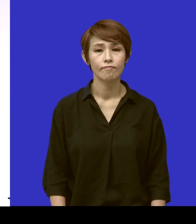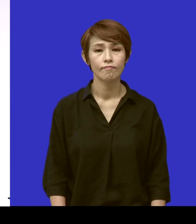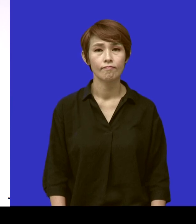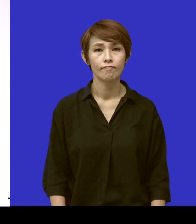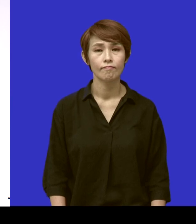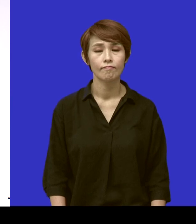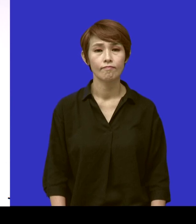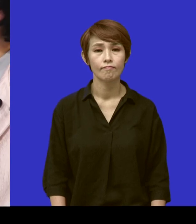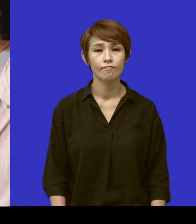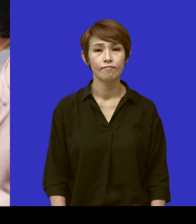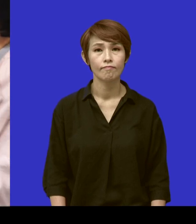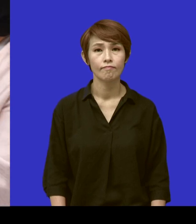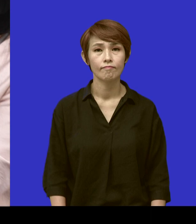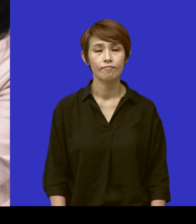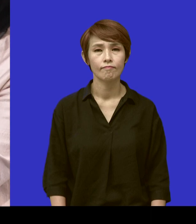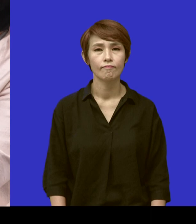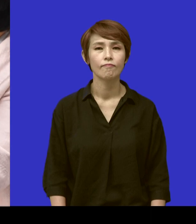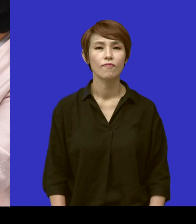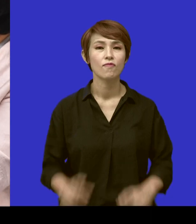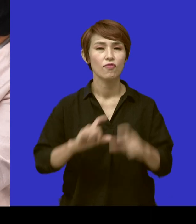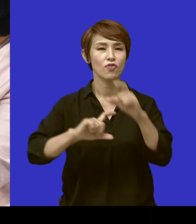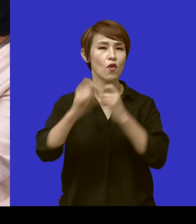훈련